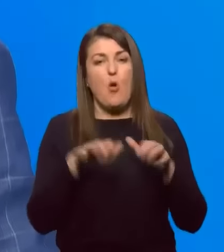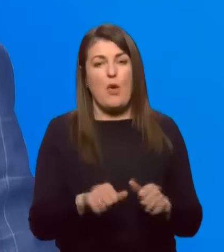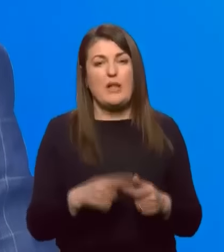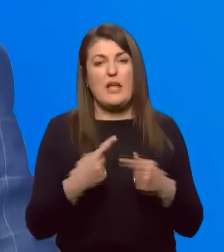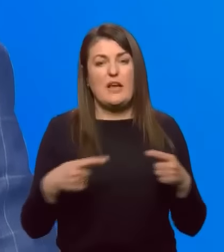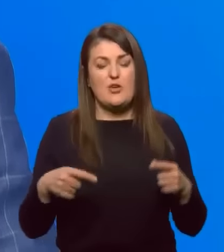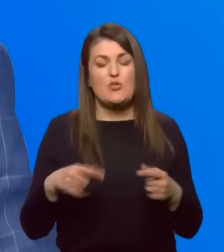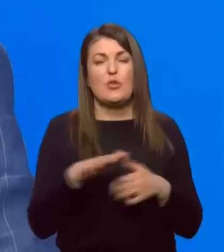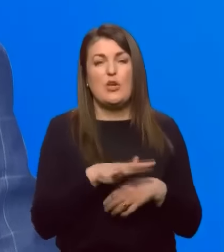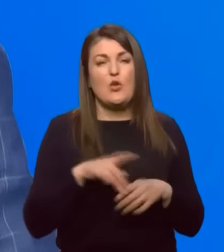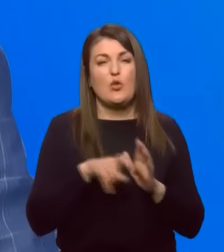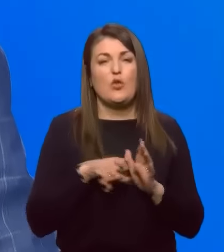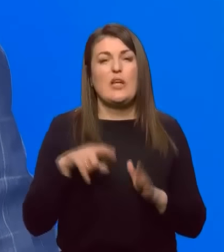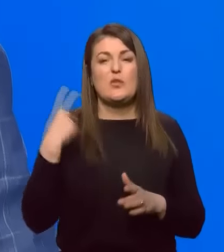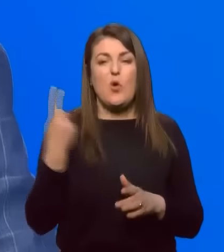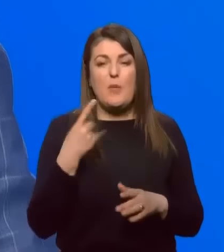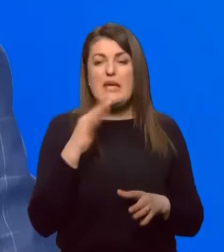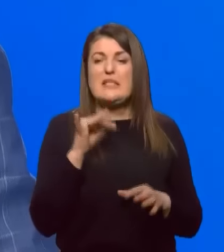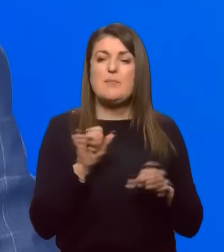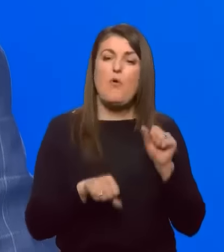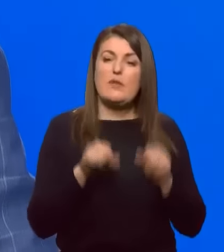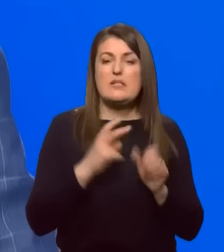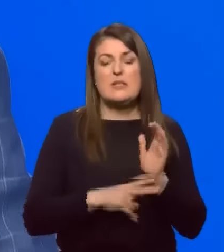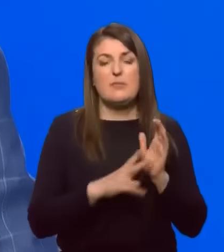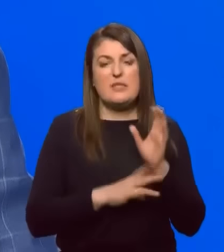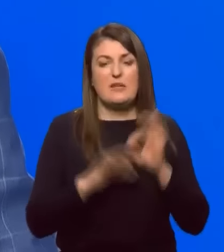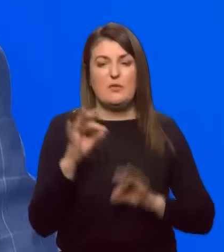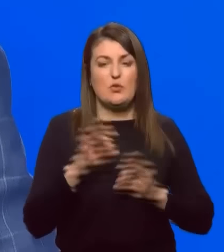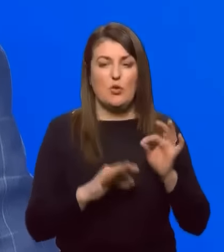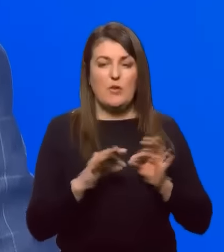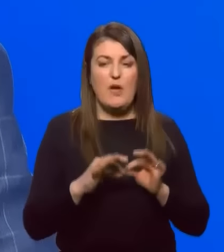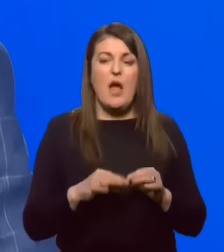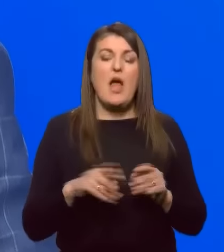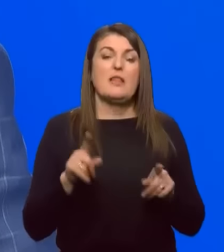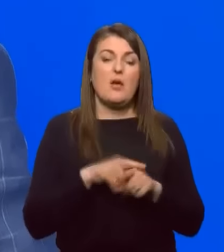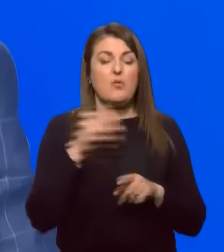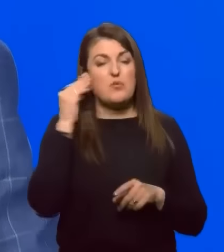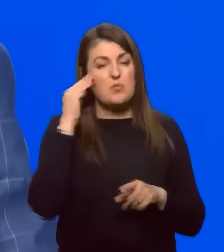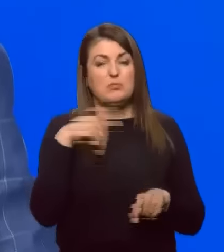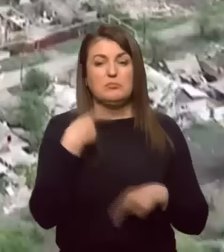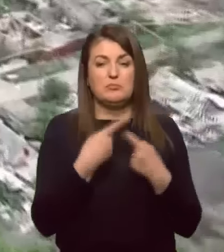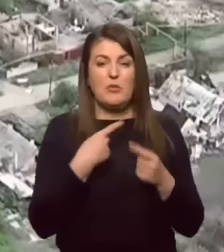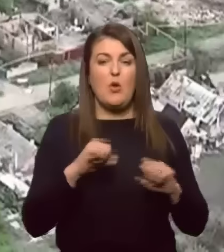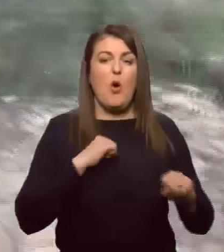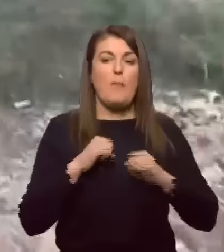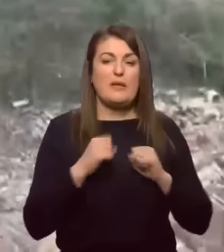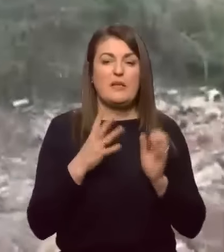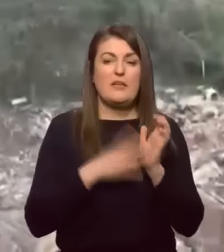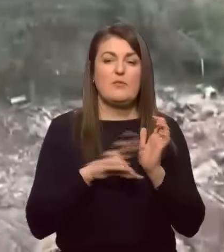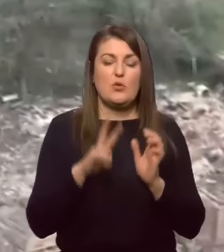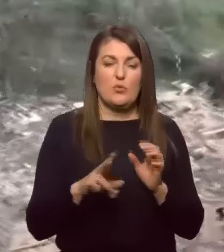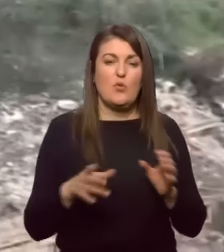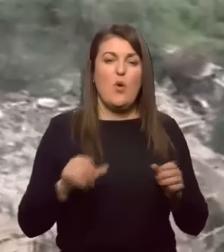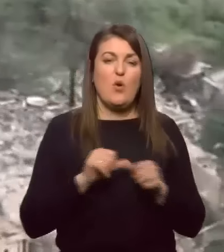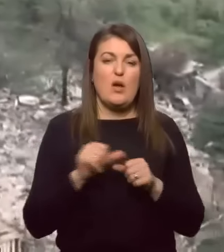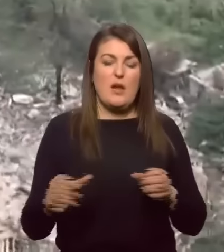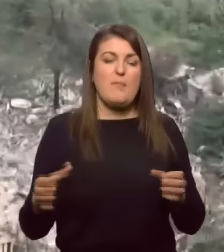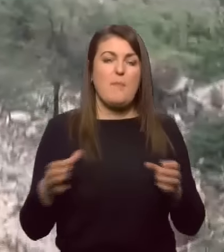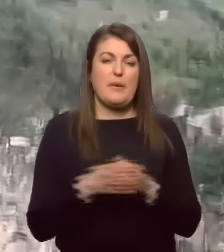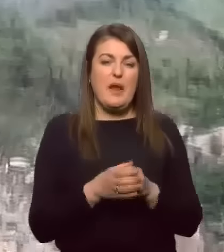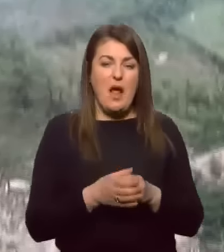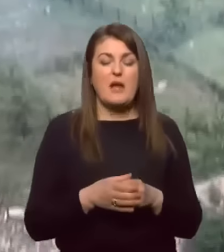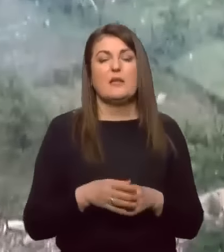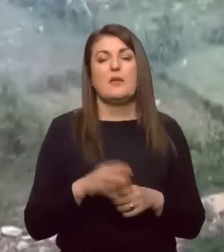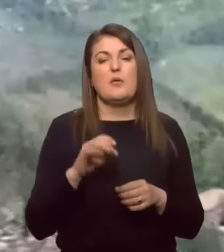території Донецької області із імовірністю 70%. Таку думку висловив командир 92-ї окремої механізованої